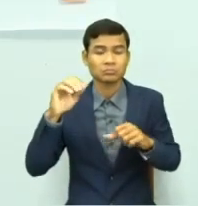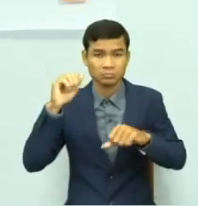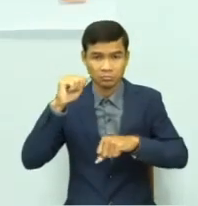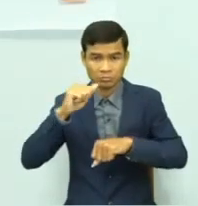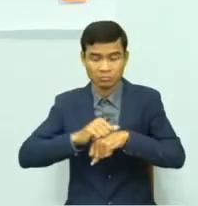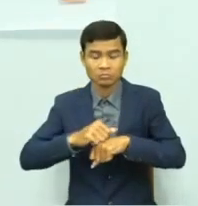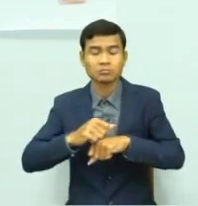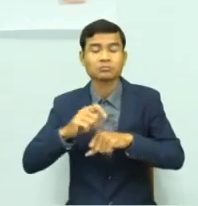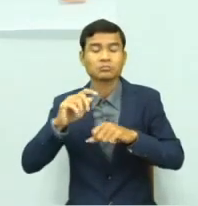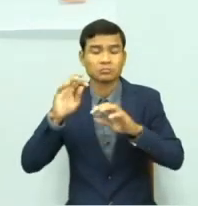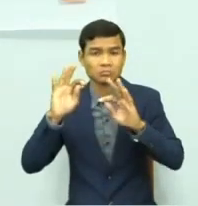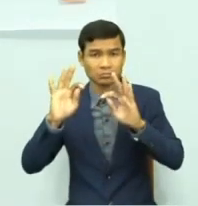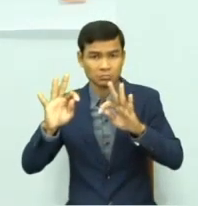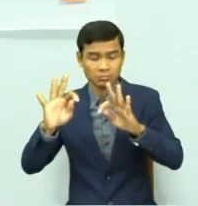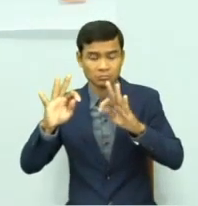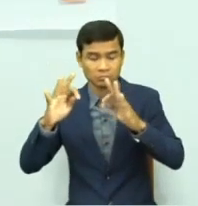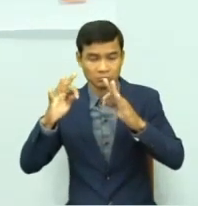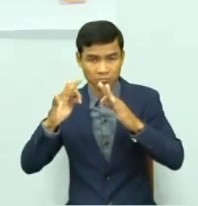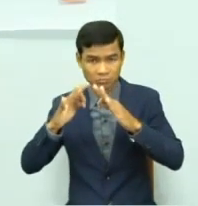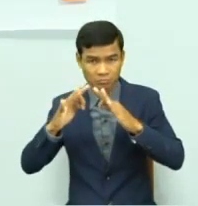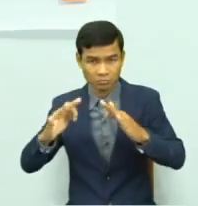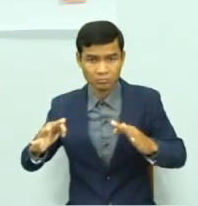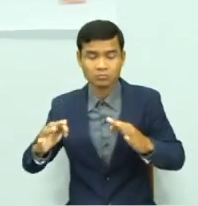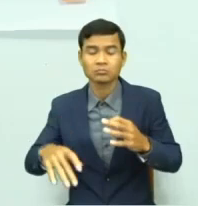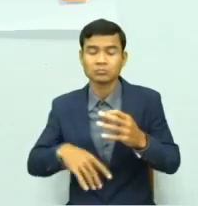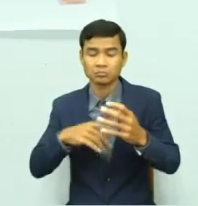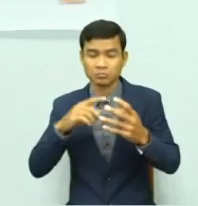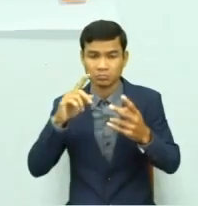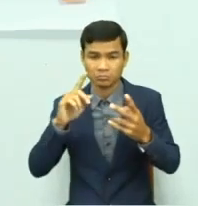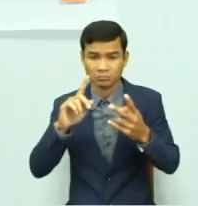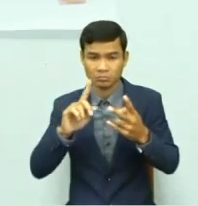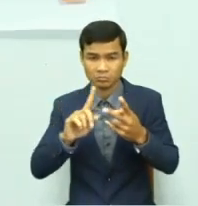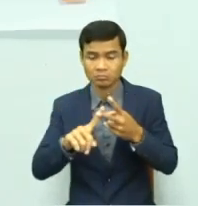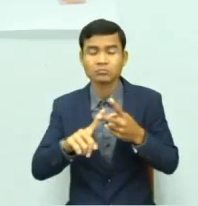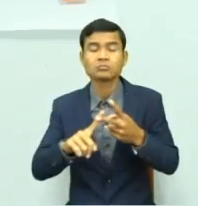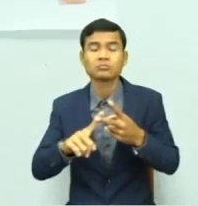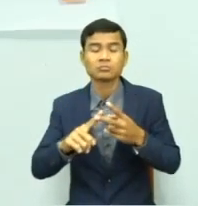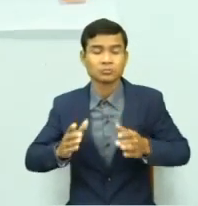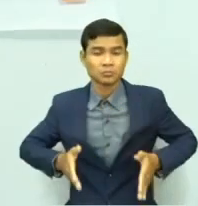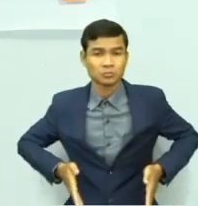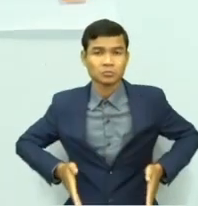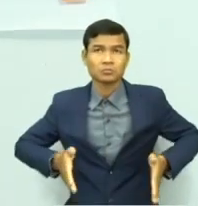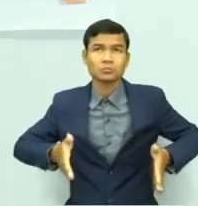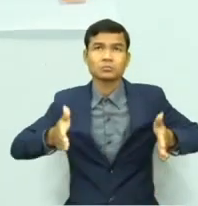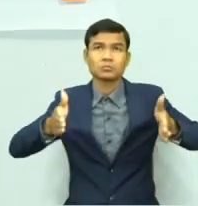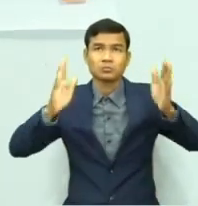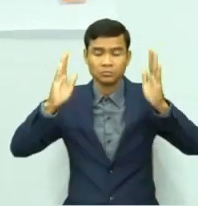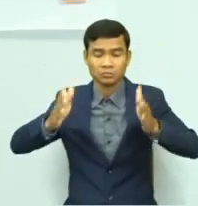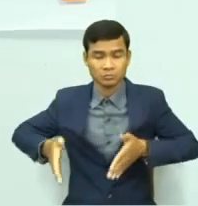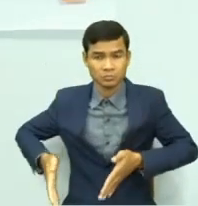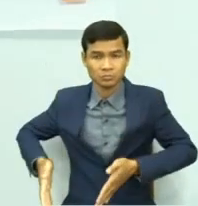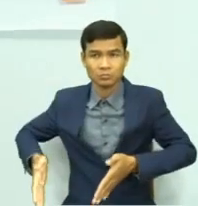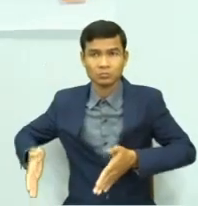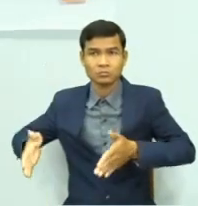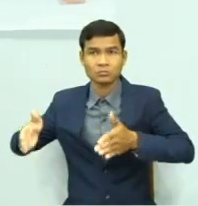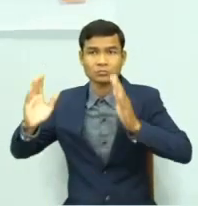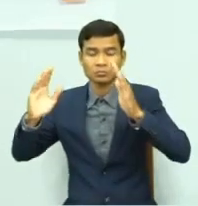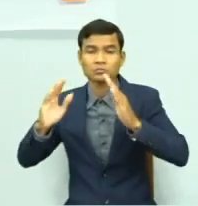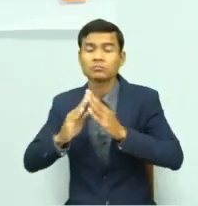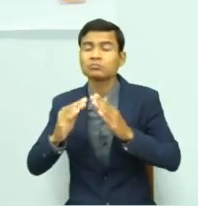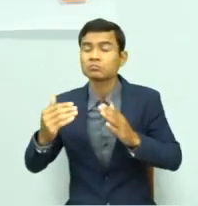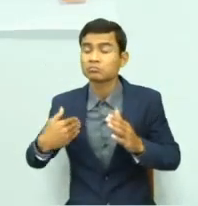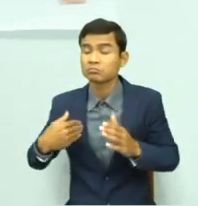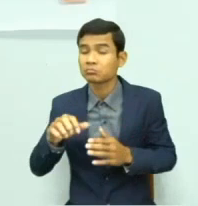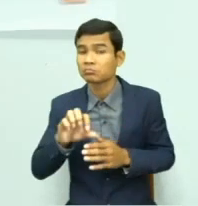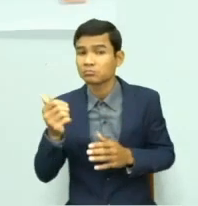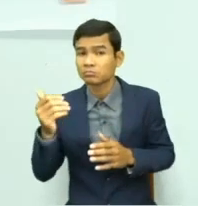à con. Chà, miên ấy tiết tế con. Chà, miên ạ kia thông thùng. Chà, chẳng cài bị tặng ảm ý ta nâng miên ở vầy